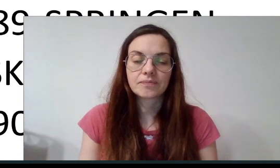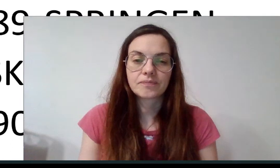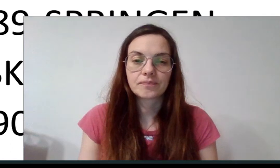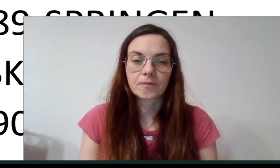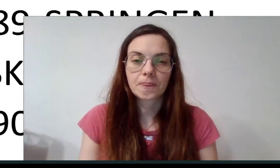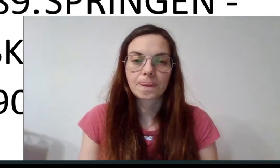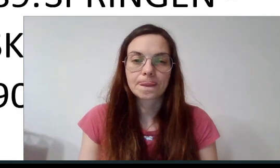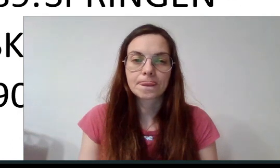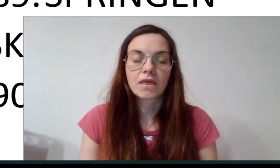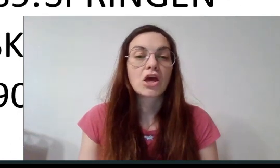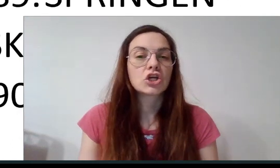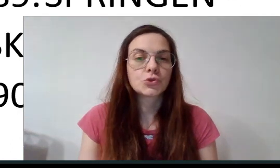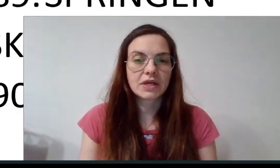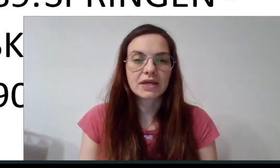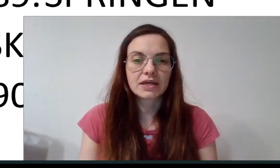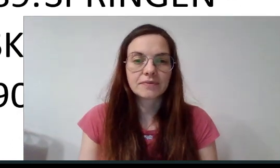Springen.